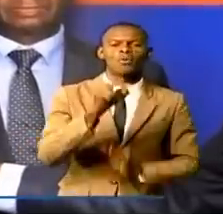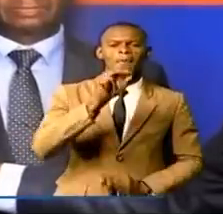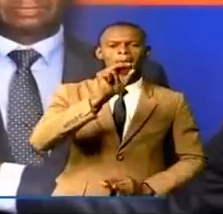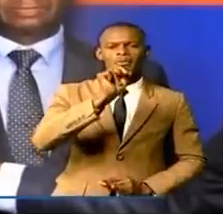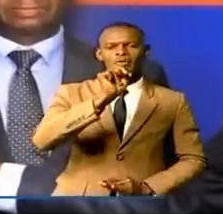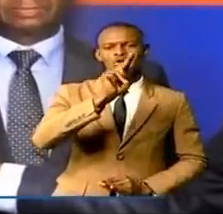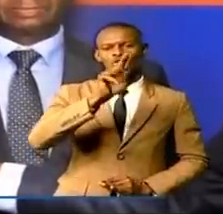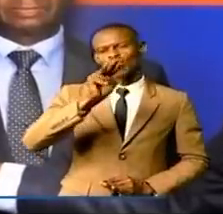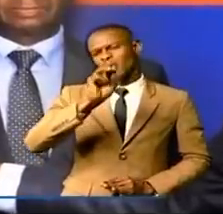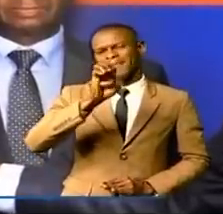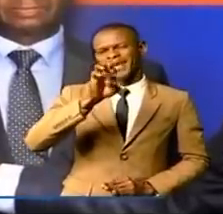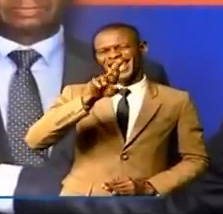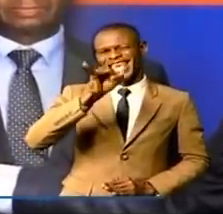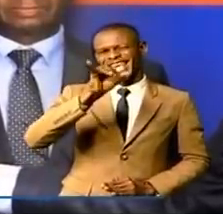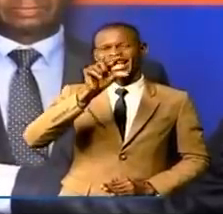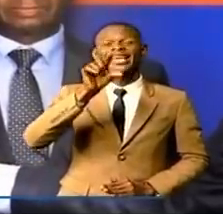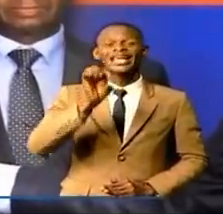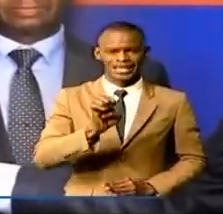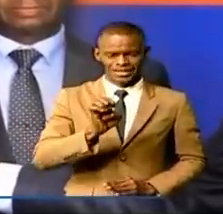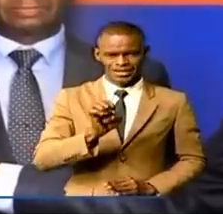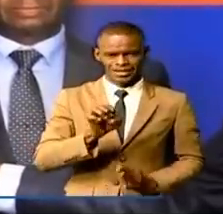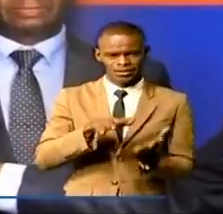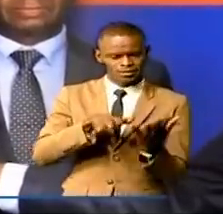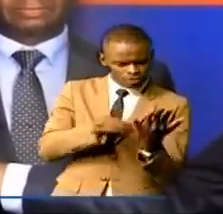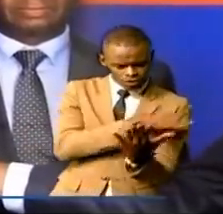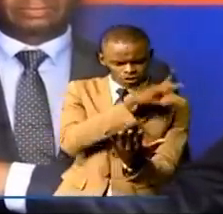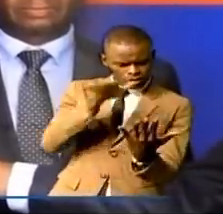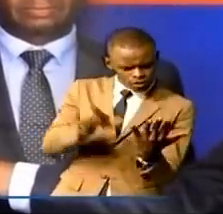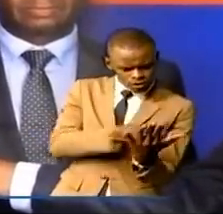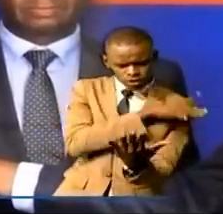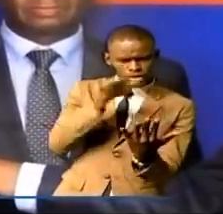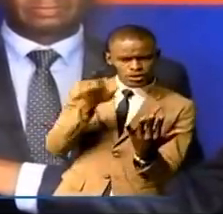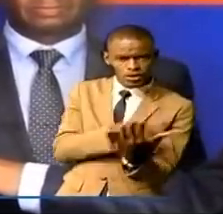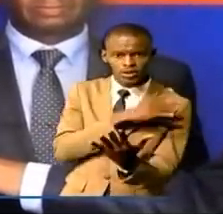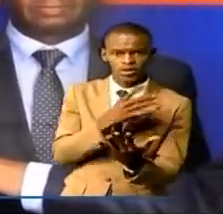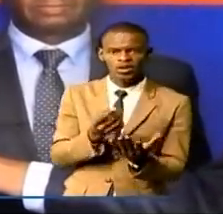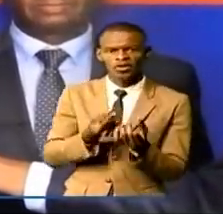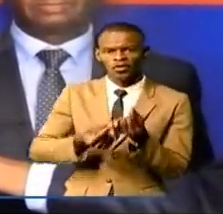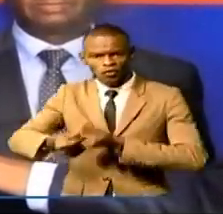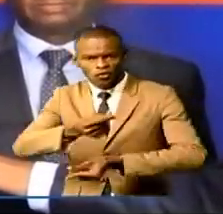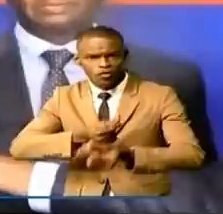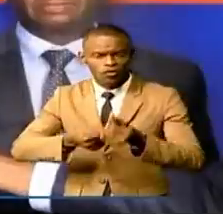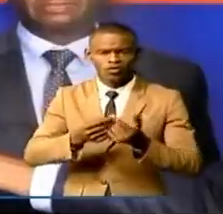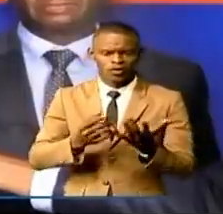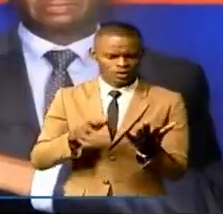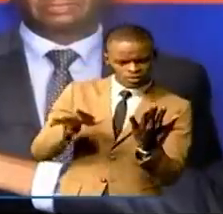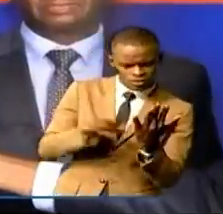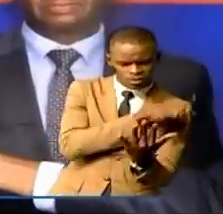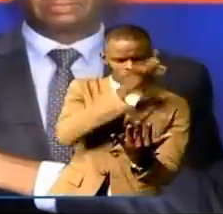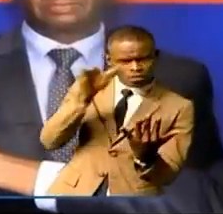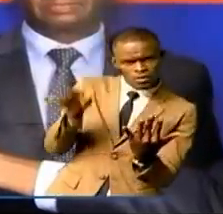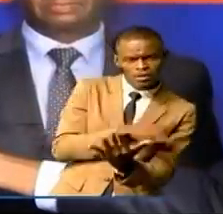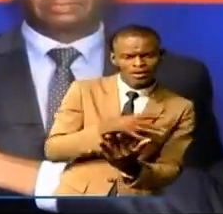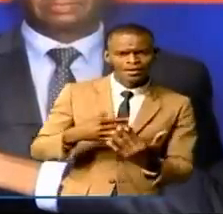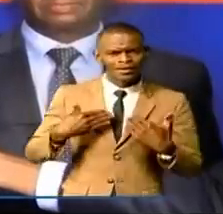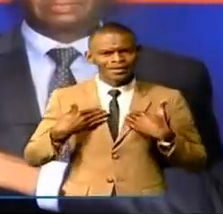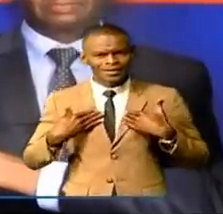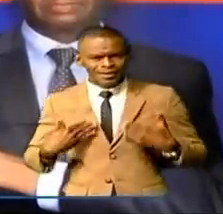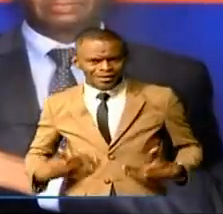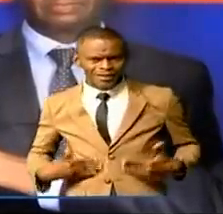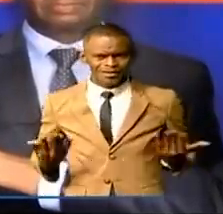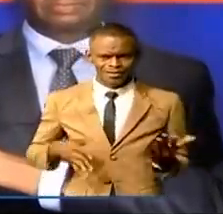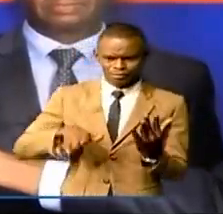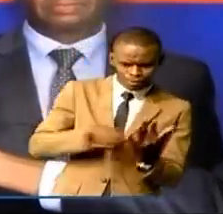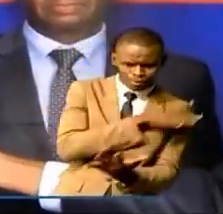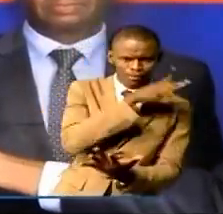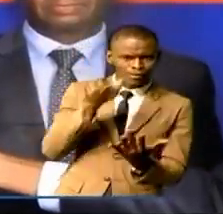les infrastructures de télécommunications. Donc nous sommes obligés de fonctionner ensemble.